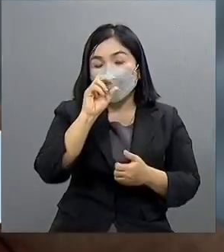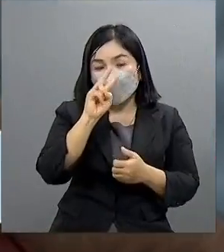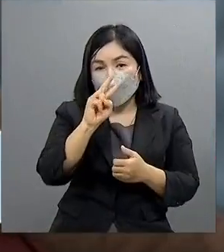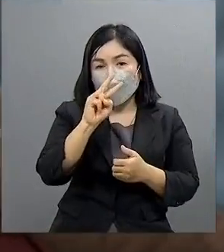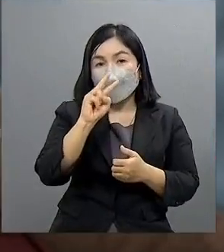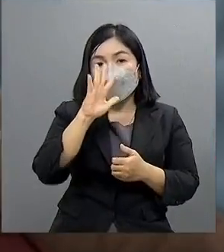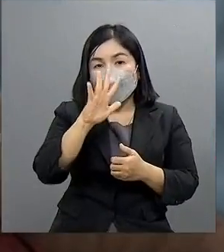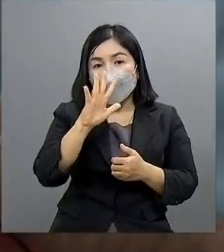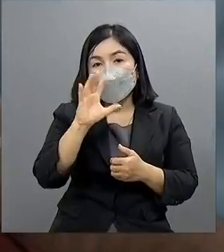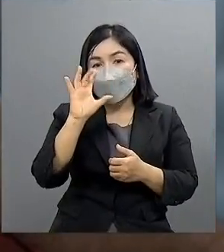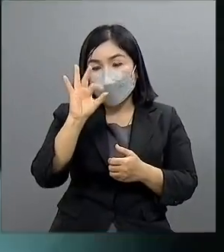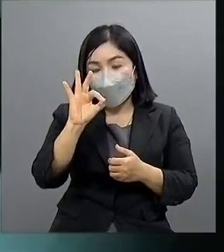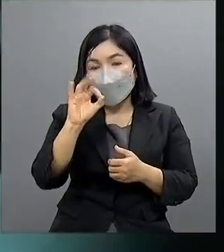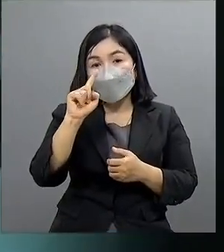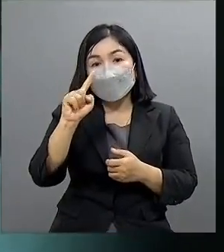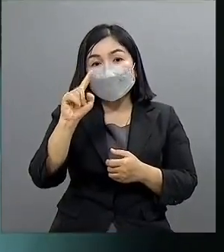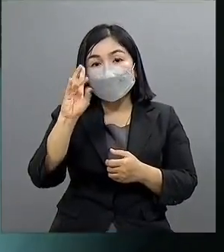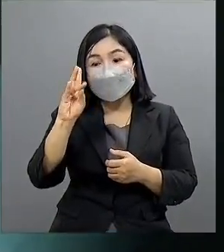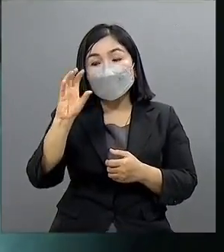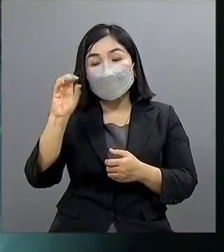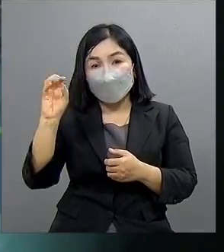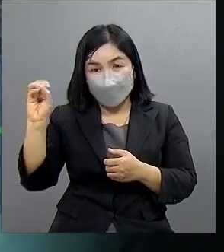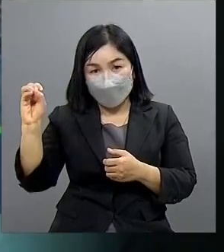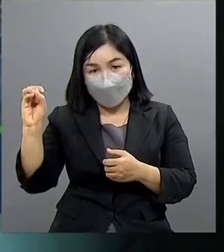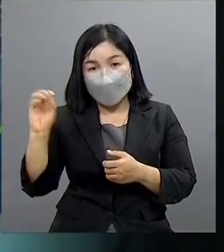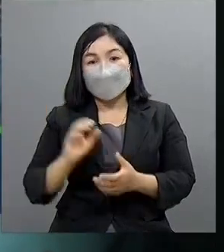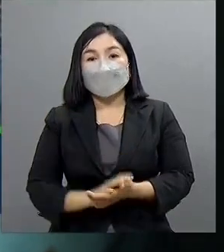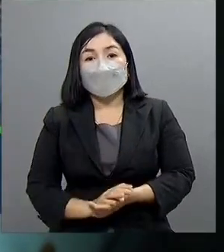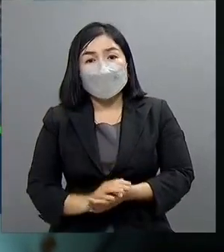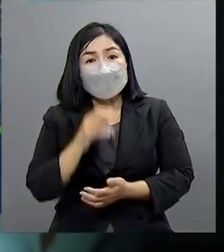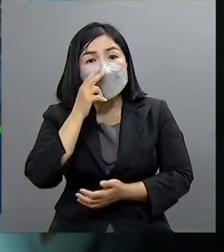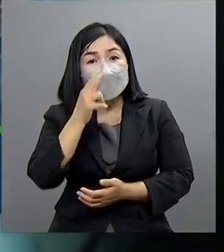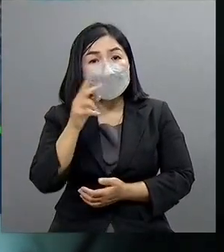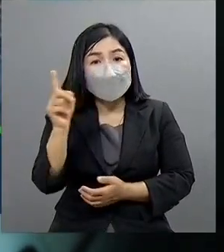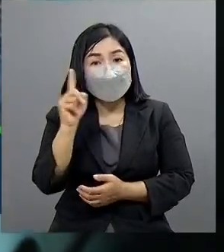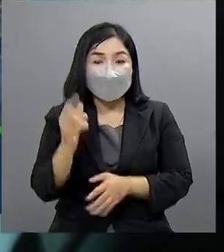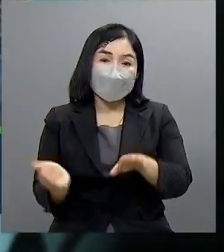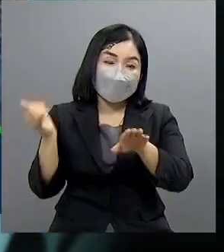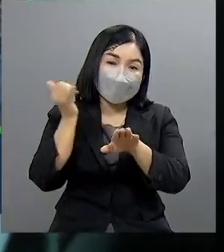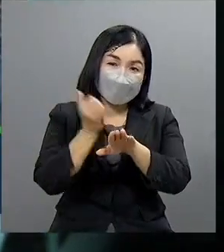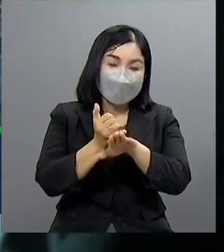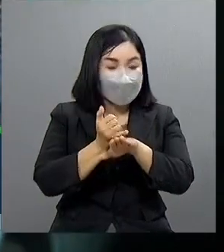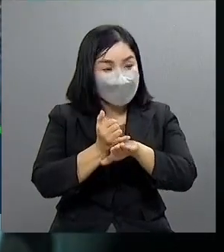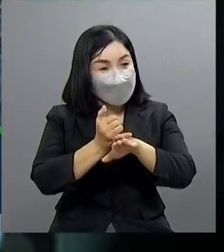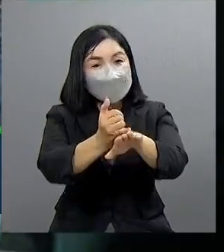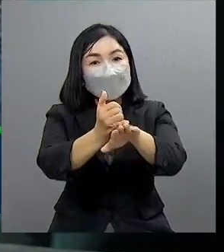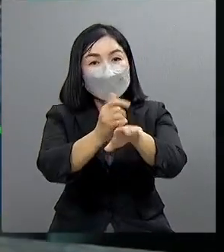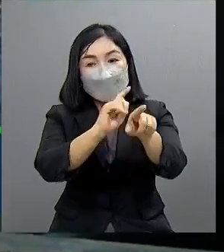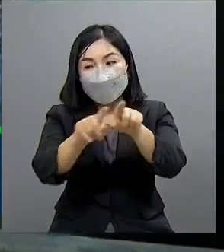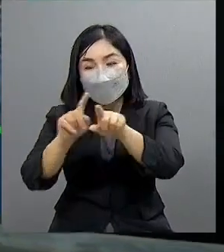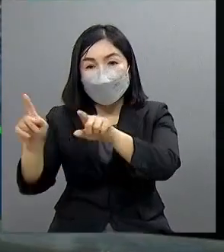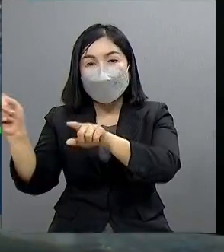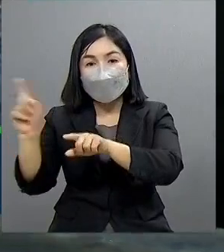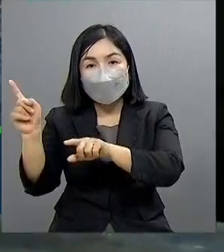02-591-7007ค่ะ ครับ เรื่องต่อไปค่ะเป็นเรื่องของความปลอดภัยในการเดินทางนะคะเรื่องนี้มีใจความว่ากรมการขนส่งทางบกเ